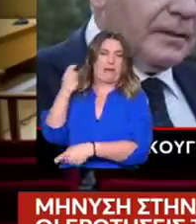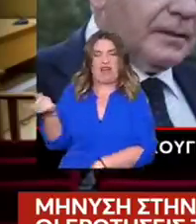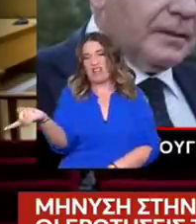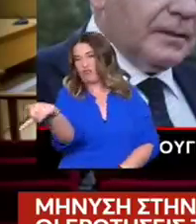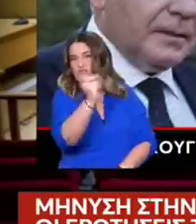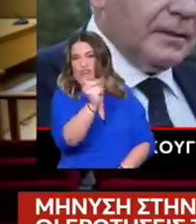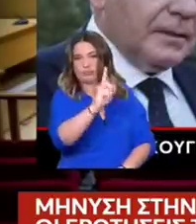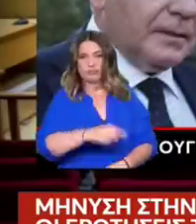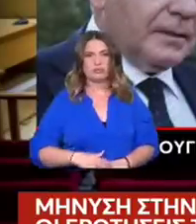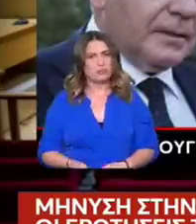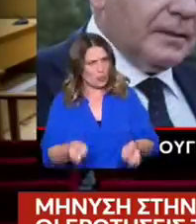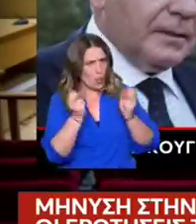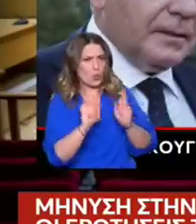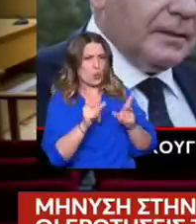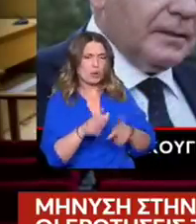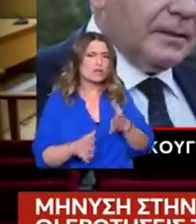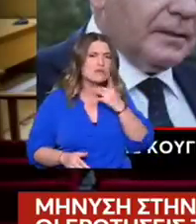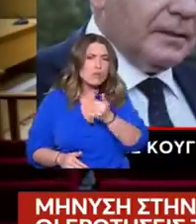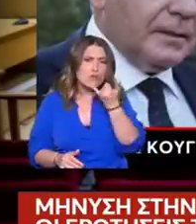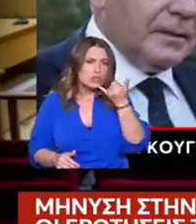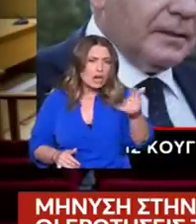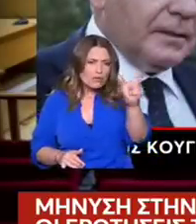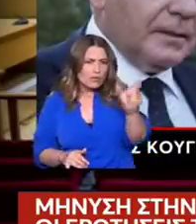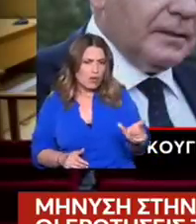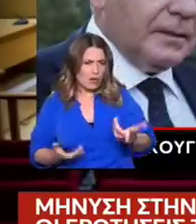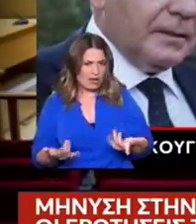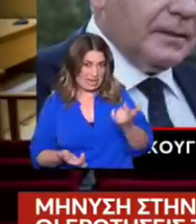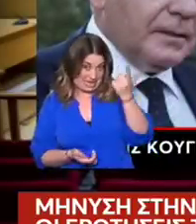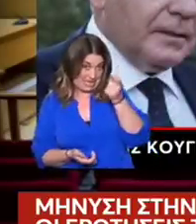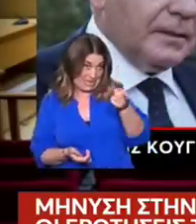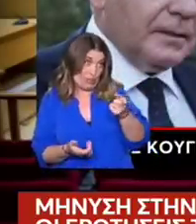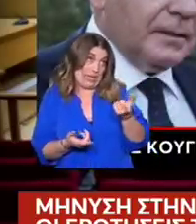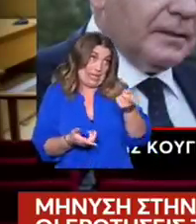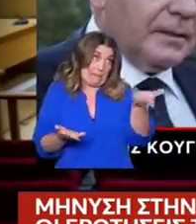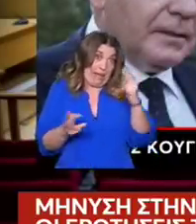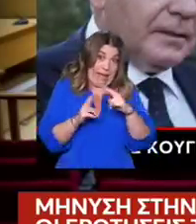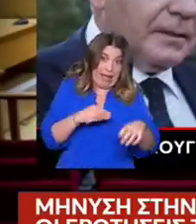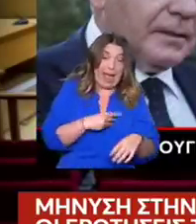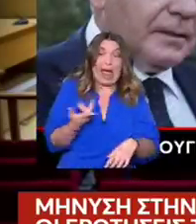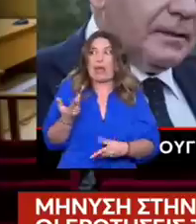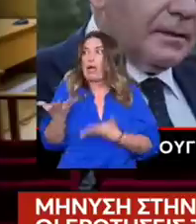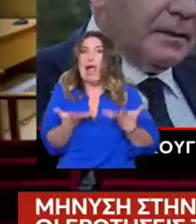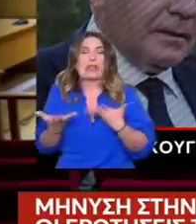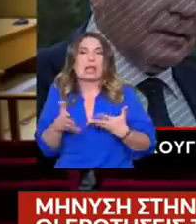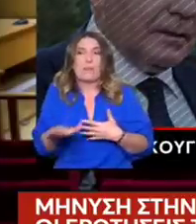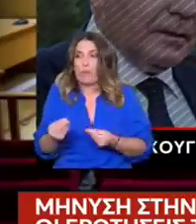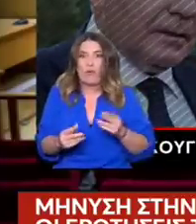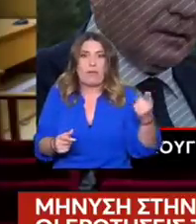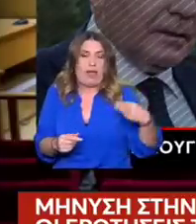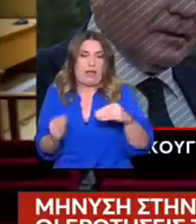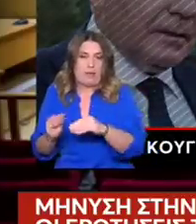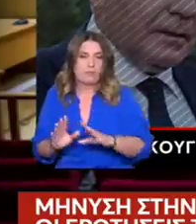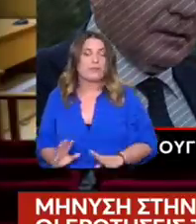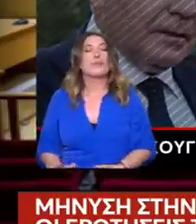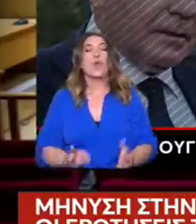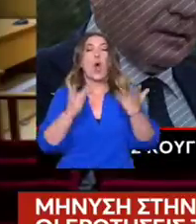υπήρχε λόγος, ωραία. Γιατί σας πήραν τηλέφωνο, ήξεραν ότι έχετε εξετάσει το παιδί ή σας είπαν να πάτε εκεί να εξετάσετε το παιδί? Στις 8 με